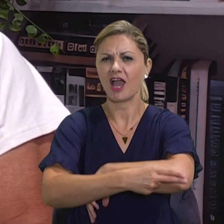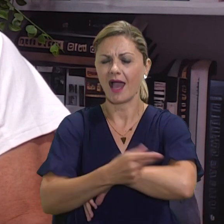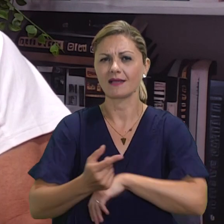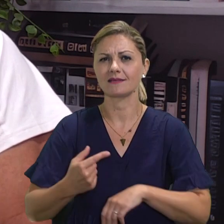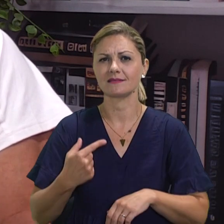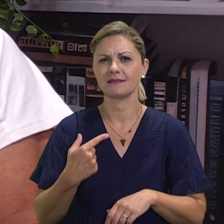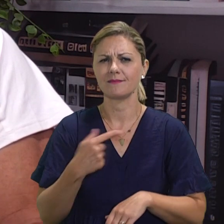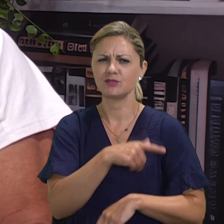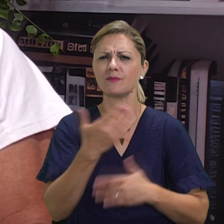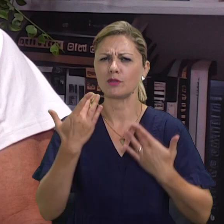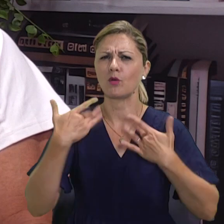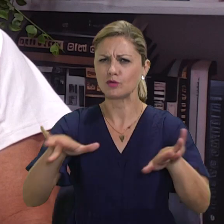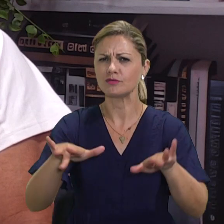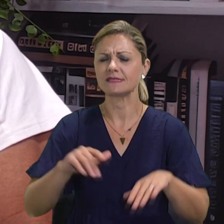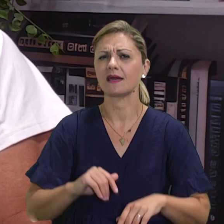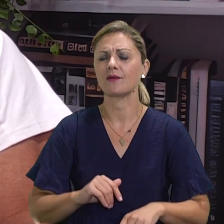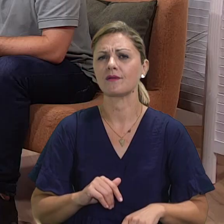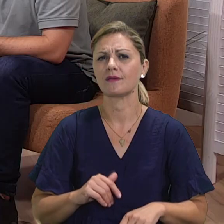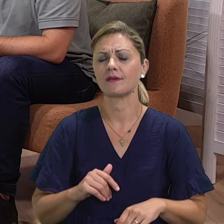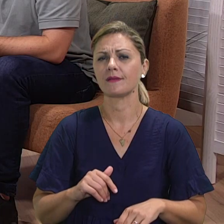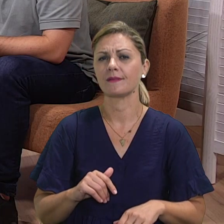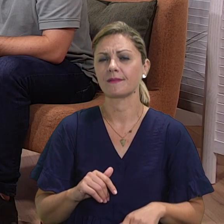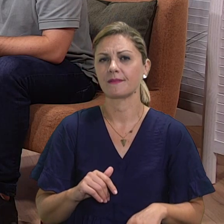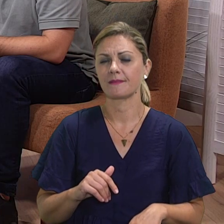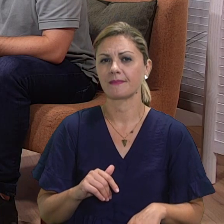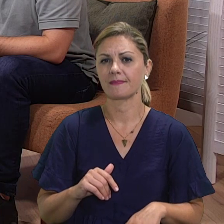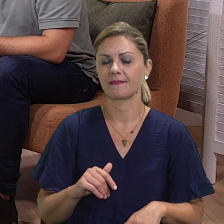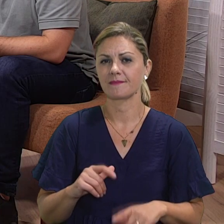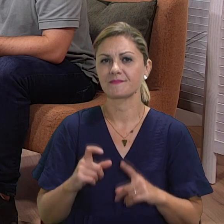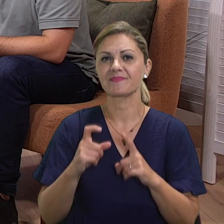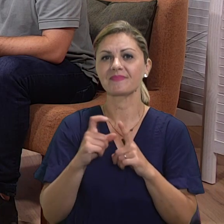pa da će on mi to sponzorira. Međutim, nije, a o čemu se radi, to je